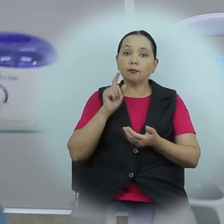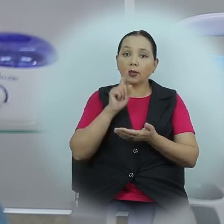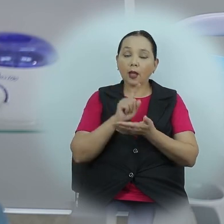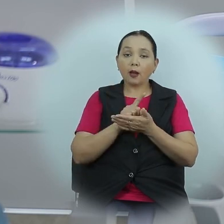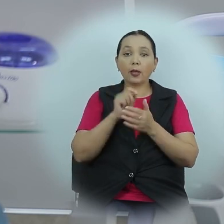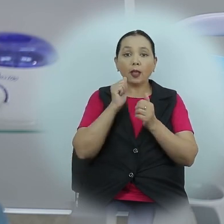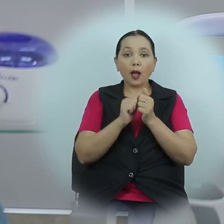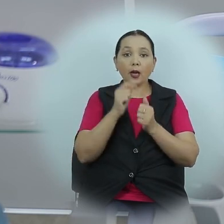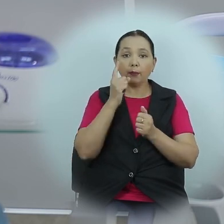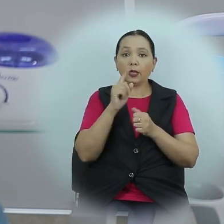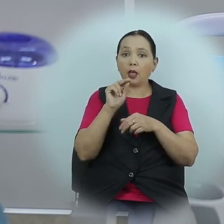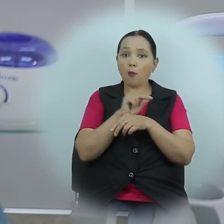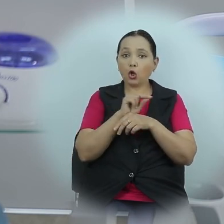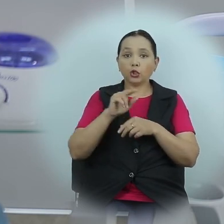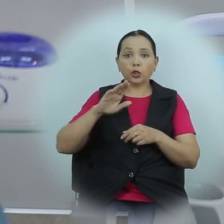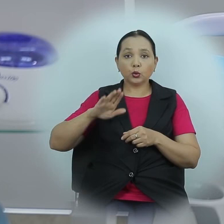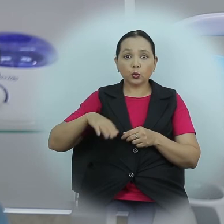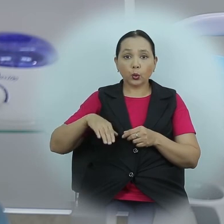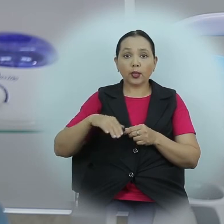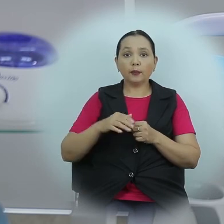Albatta, har bitta muolajadan so'ng